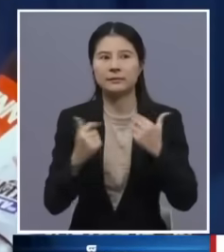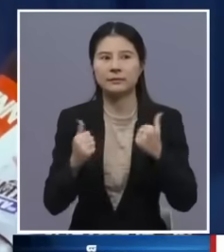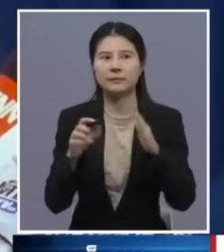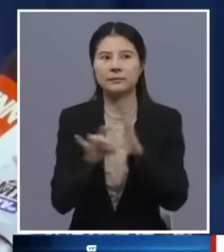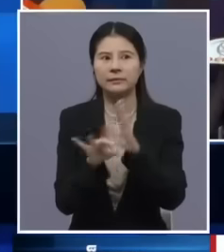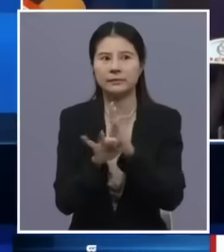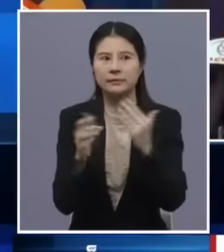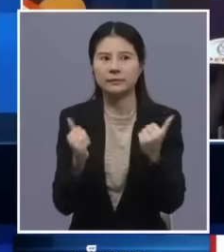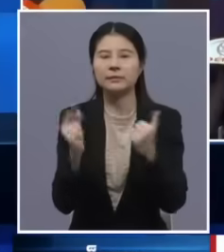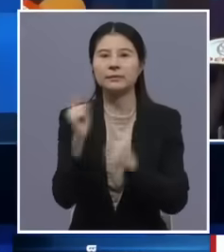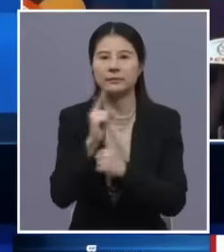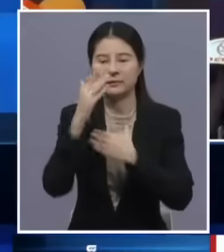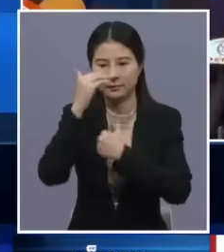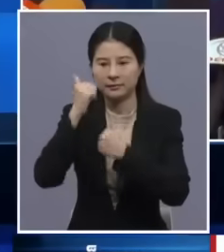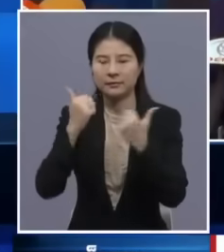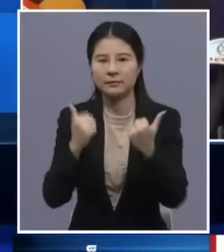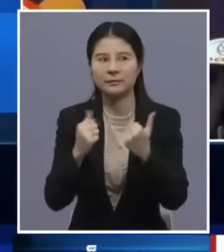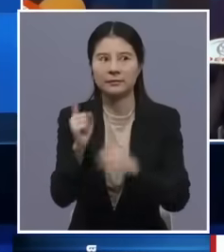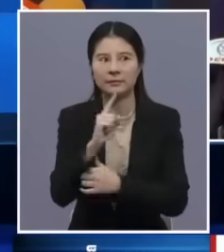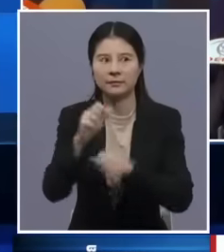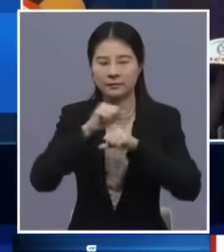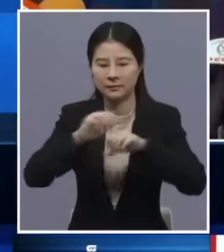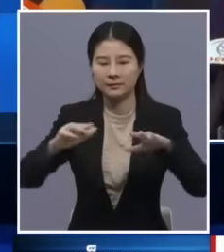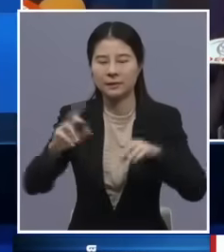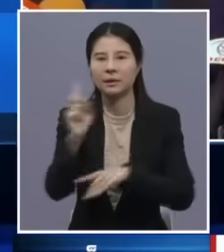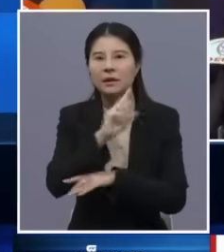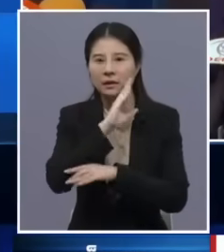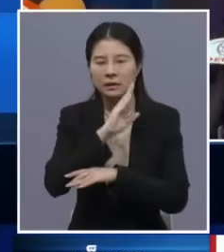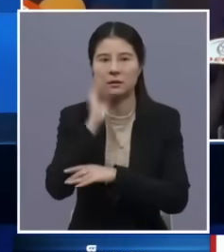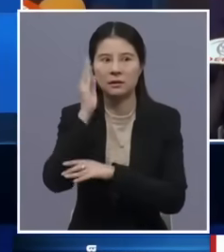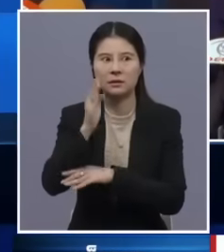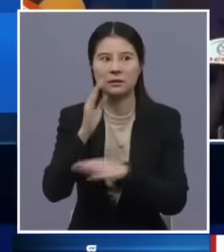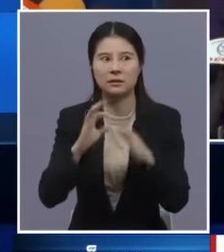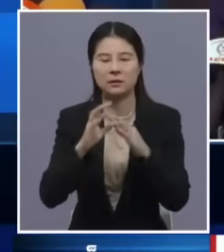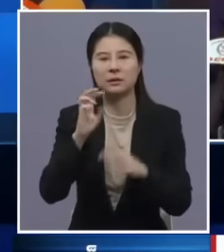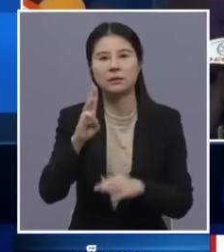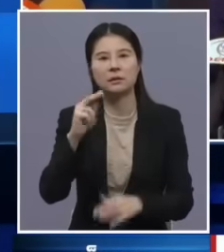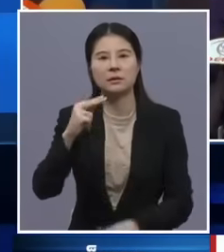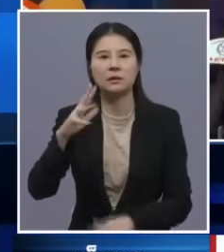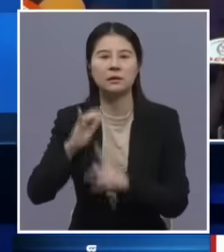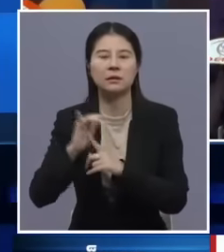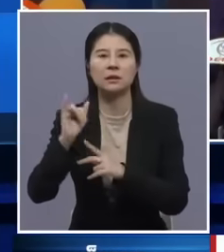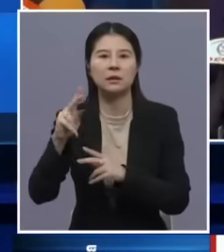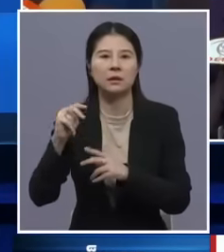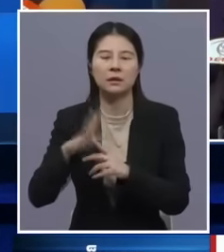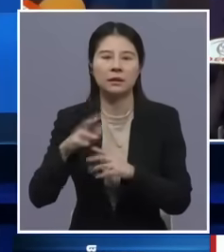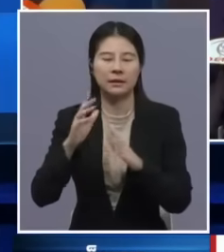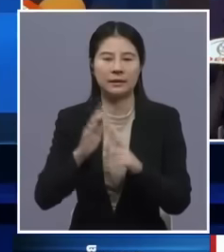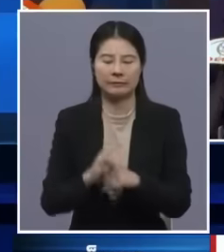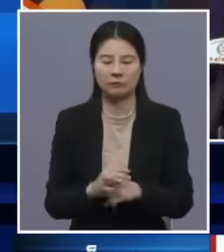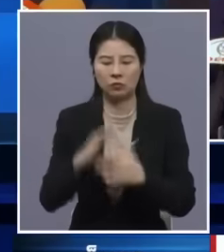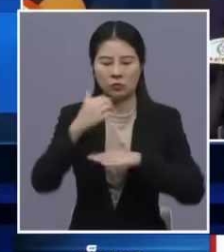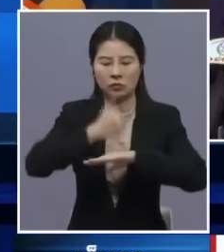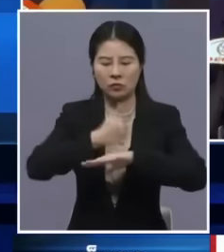องสิ่งที่น่าสนใจฮะและเป็นคำประกาศว่าถ้าหากคุณวัฒนยาได้รับโอกาสเป็นหัวหน้าพรรคเรื่องจุด